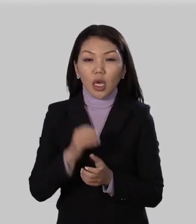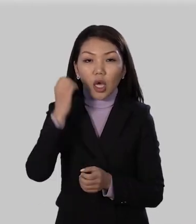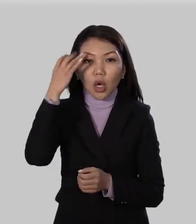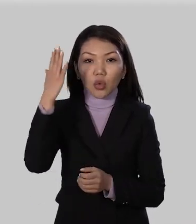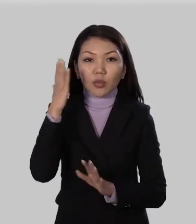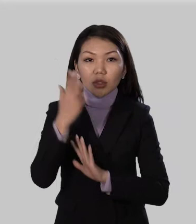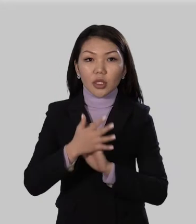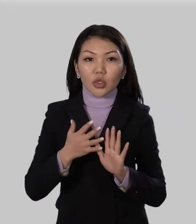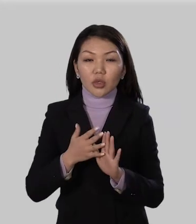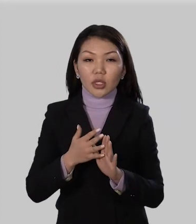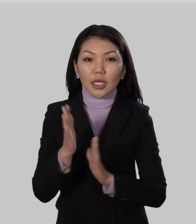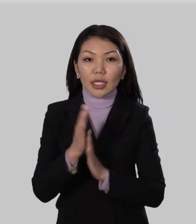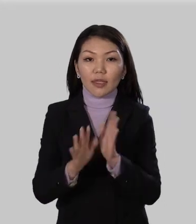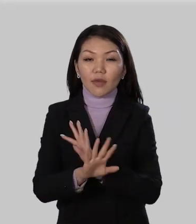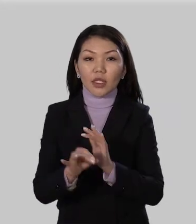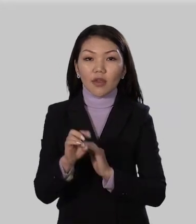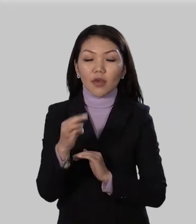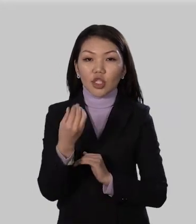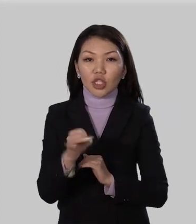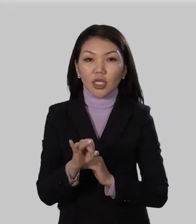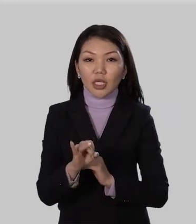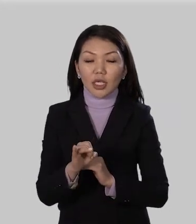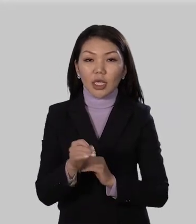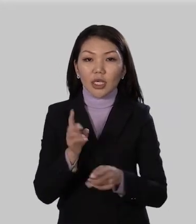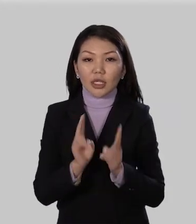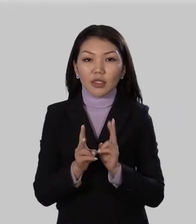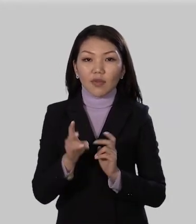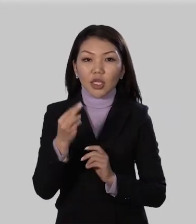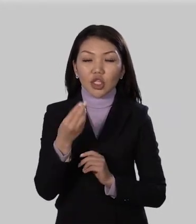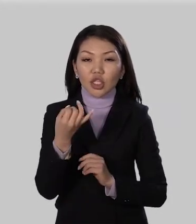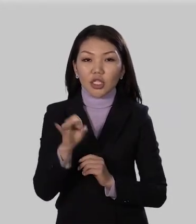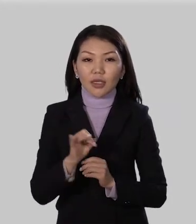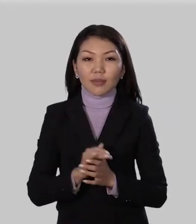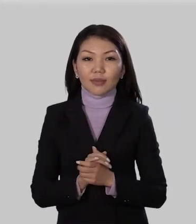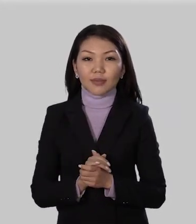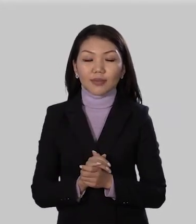рассудит. Не вырастешь овощей, не сваришь и щей.